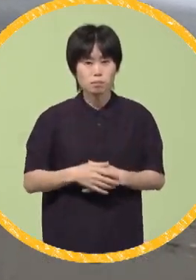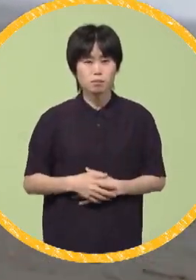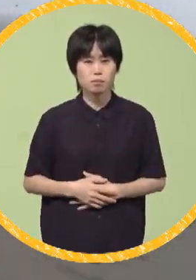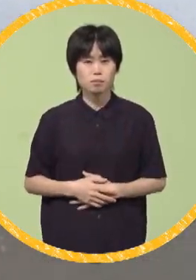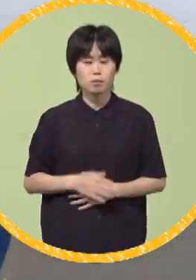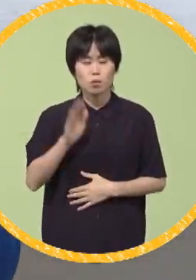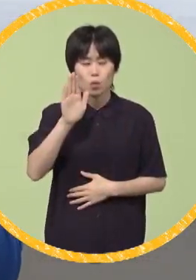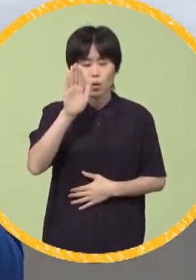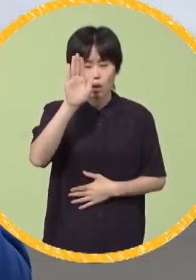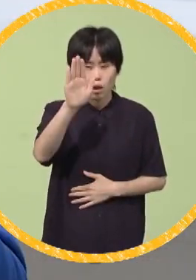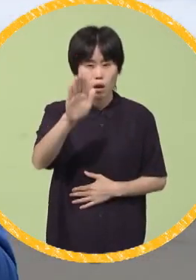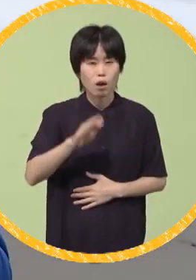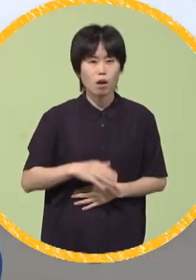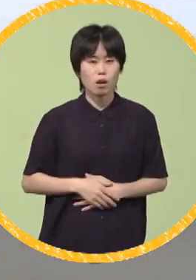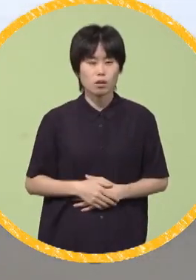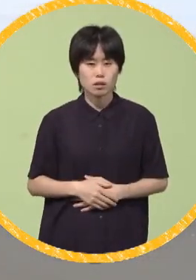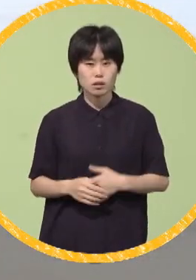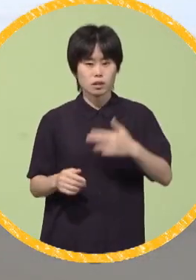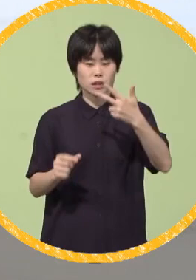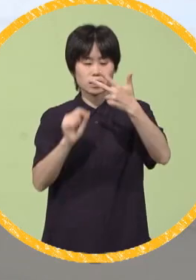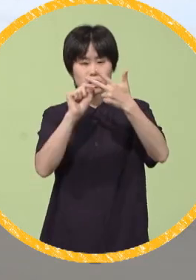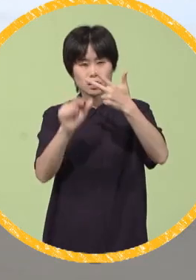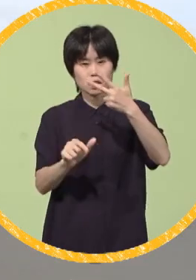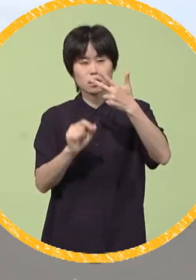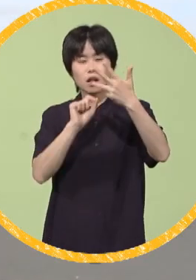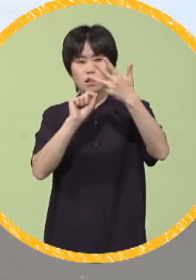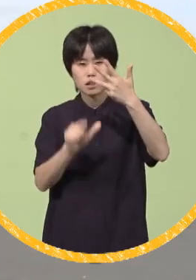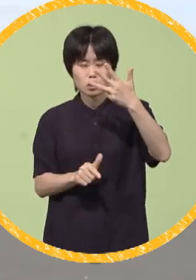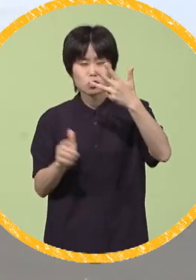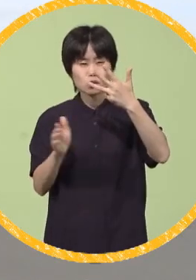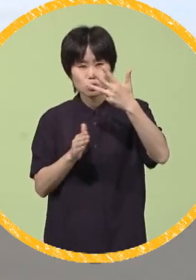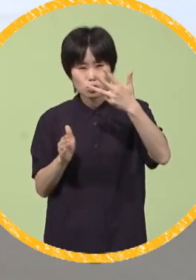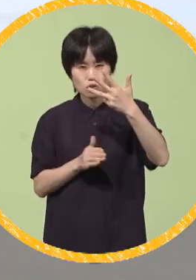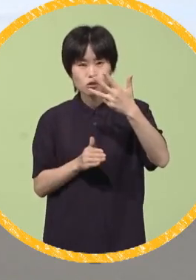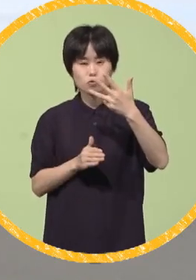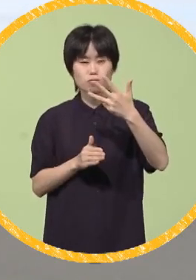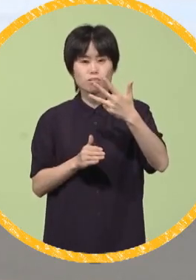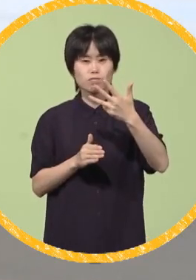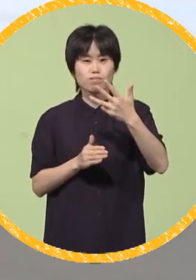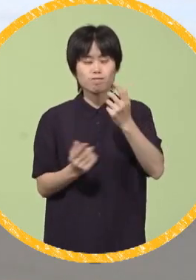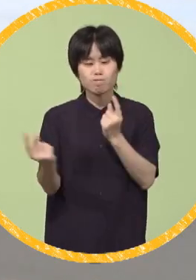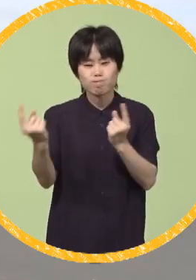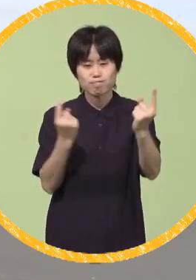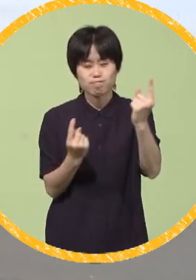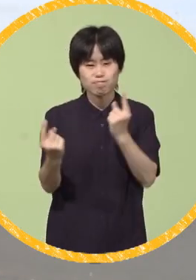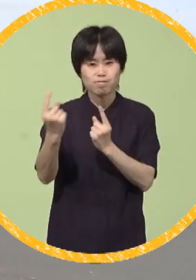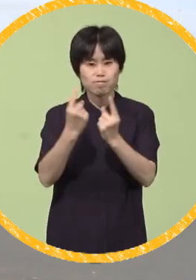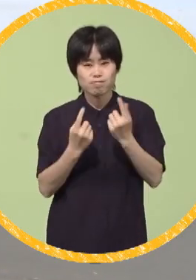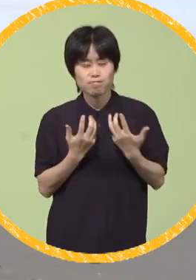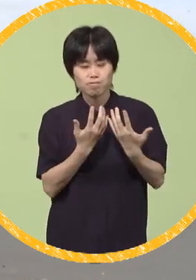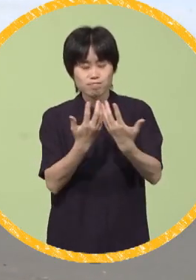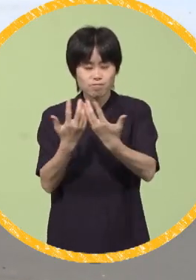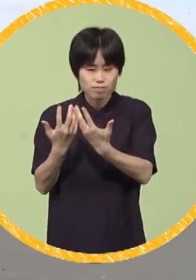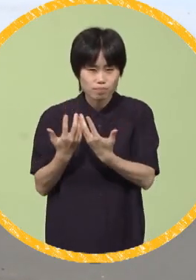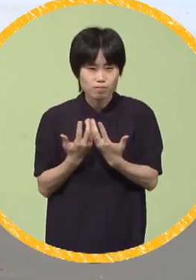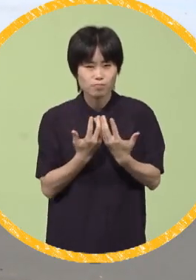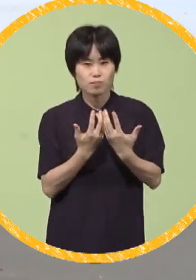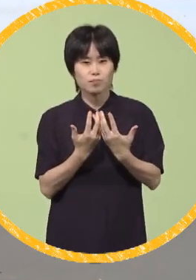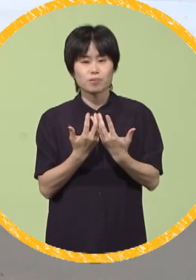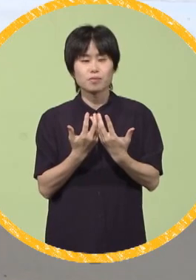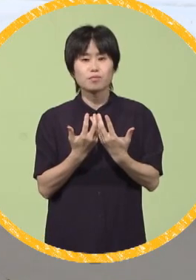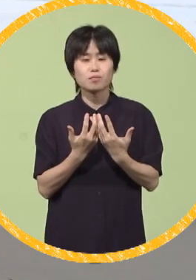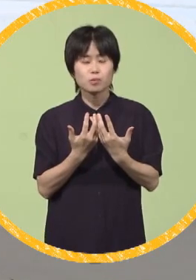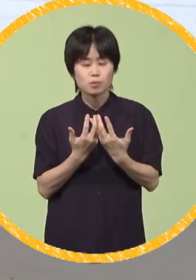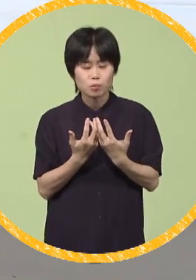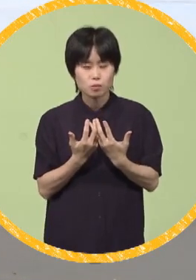そうですね、これからの時期ですね、やっぱり7月、はい、8月になってきますと、やっぱり人の方も出てまいりますんで、うんうん、やっぱ